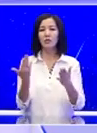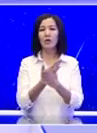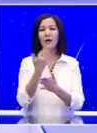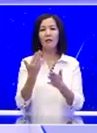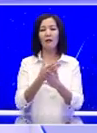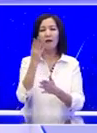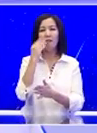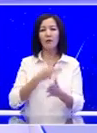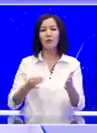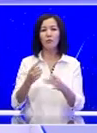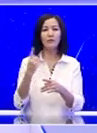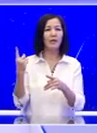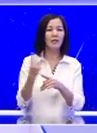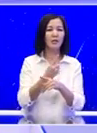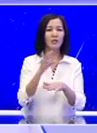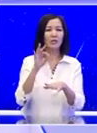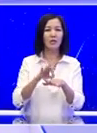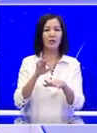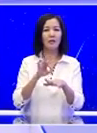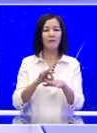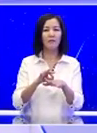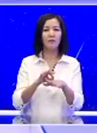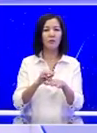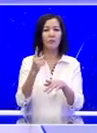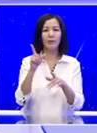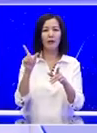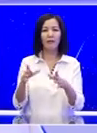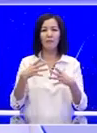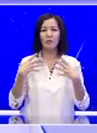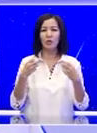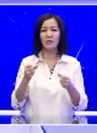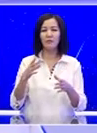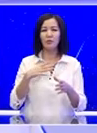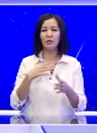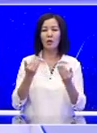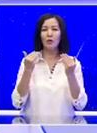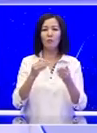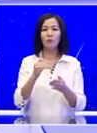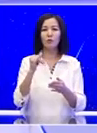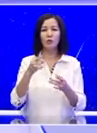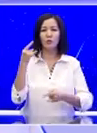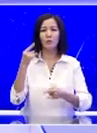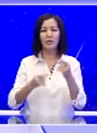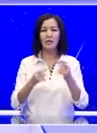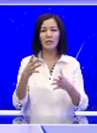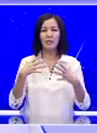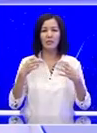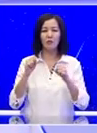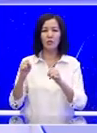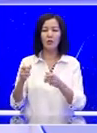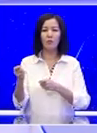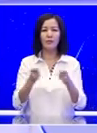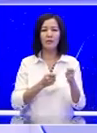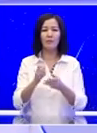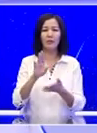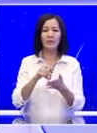Жағымды жаңалық, Алматы облысында алғаш рет коронавирустан бір адам жазылып шықты. Бұл жайында бүгін Жетісу медиа алаңында денсаулық сақтау